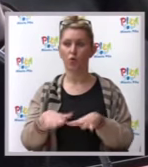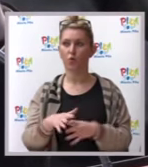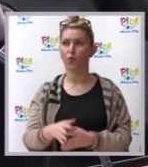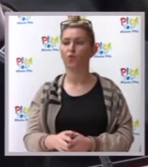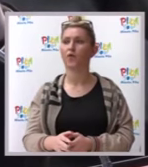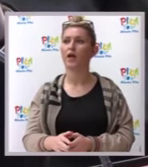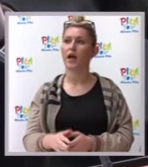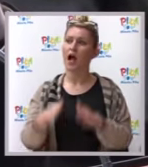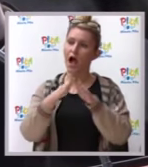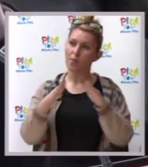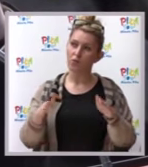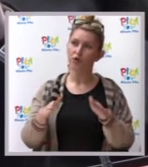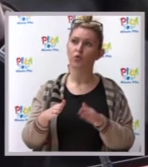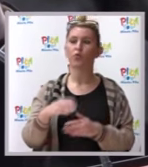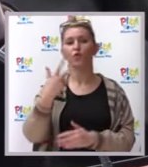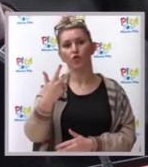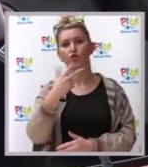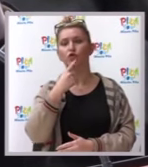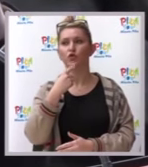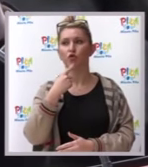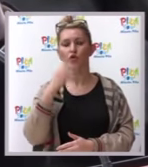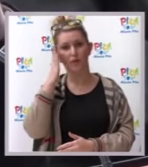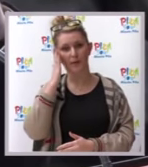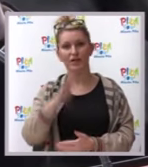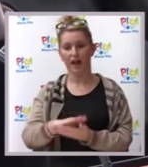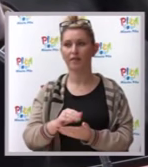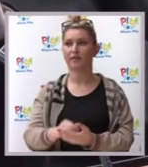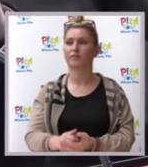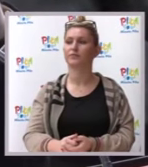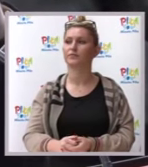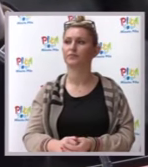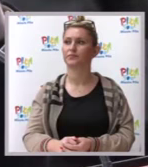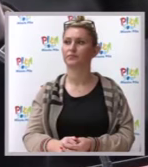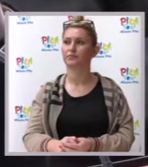budynków mieszkalnych to 3 grosze, czyli są to naprawdę niewielkie różnice.